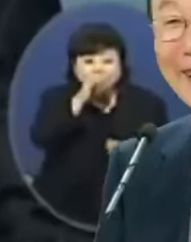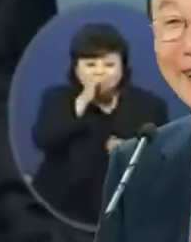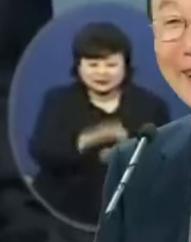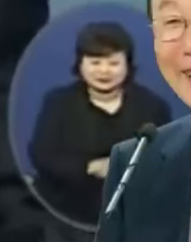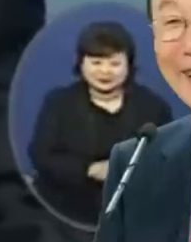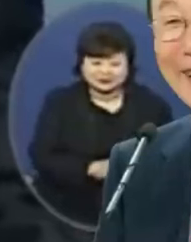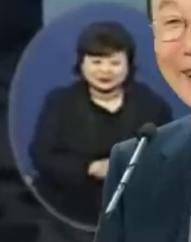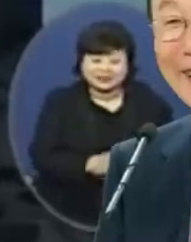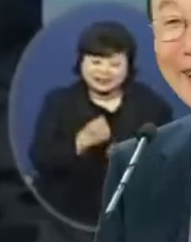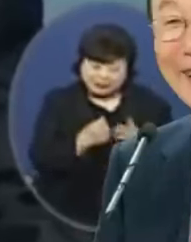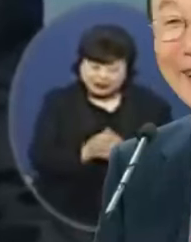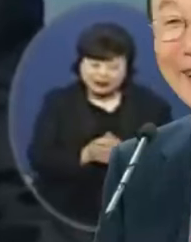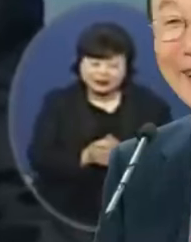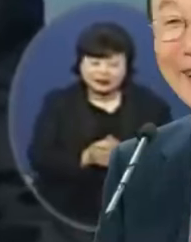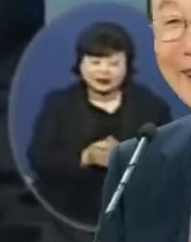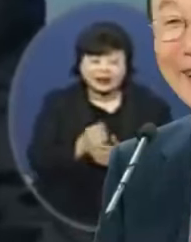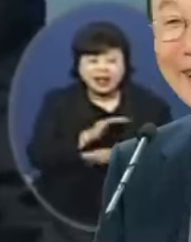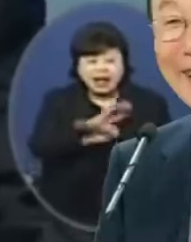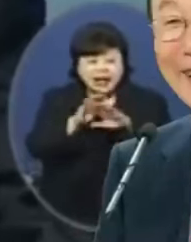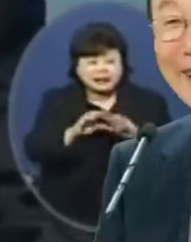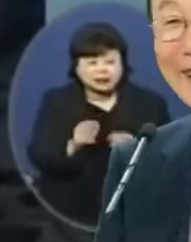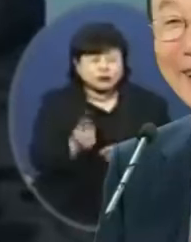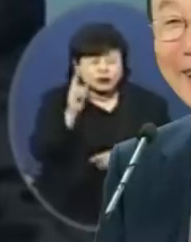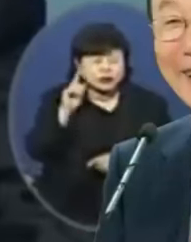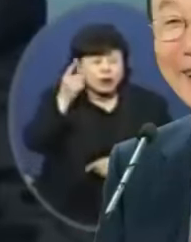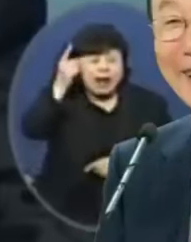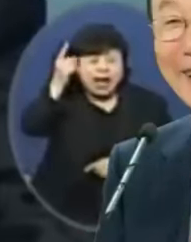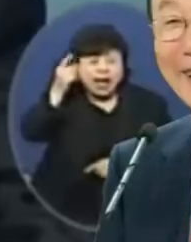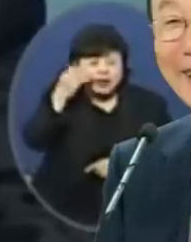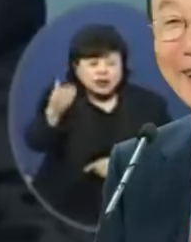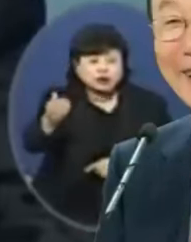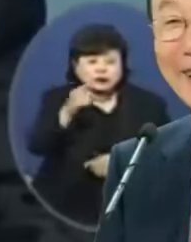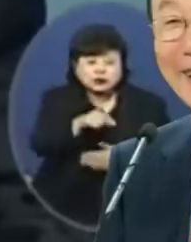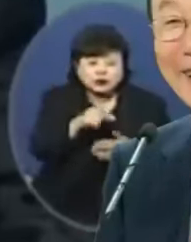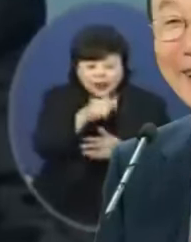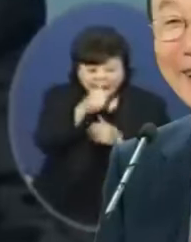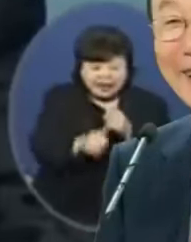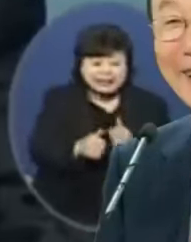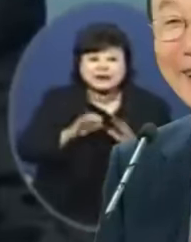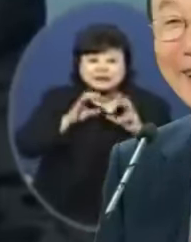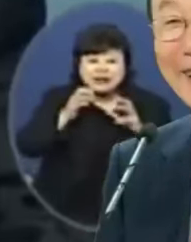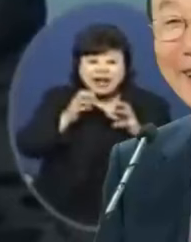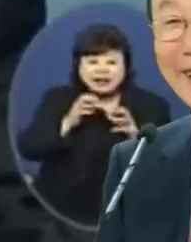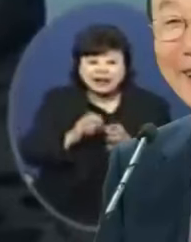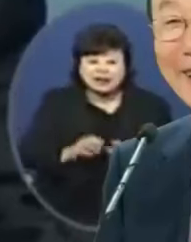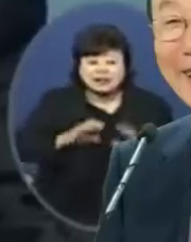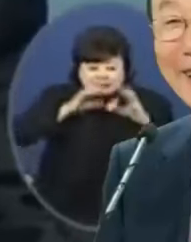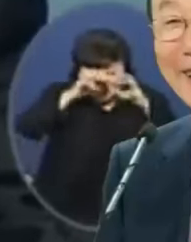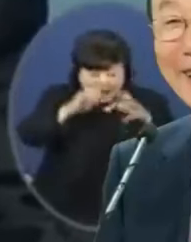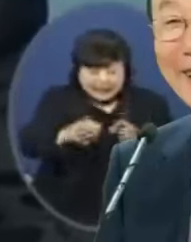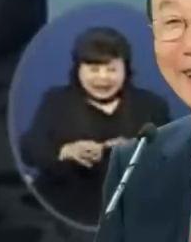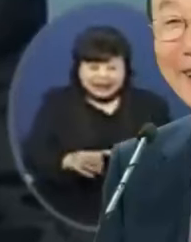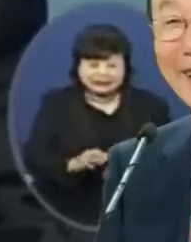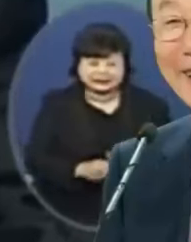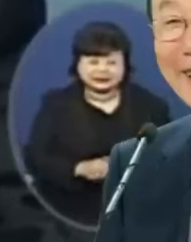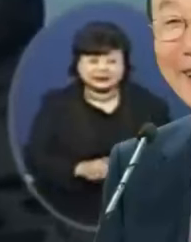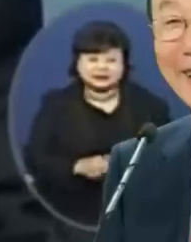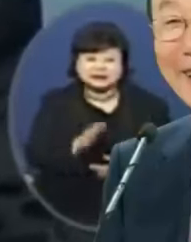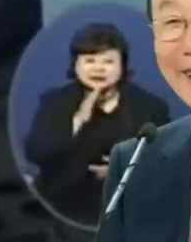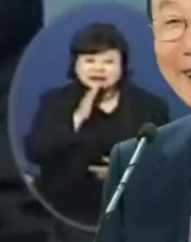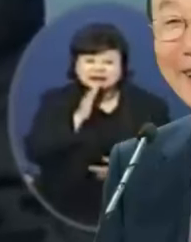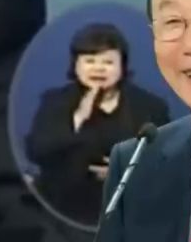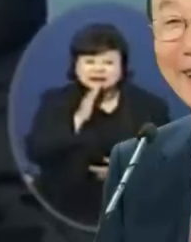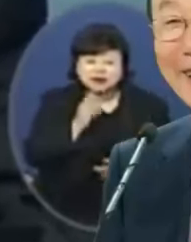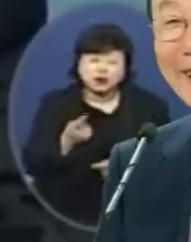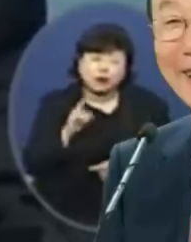것입니다. 그러므로 하늘이 땅보다 높음 같이 여러분 속에 있는 하늘나라 4차원의 세계는 3차원의 세계보다